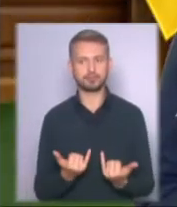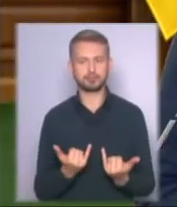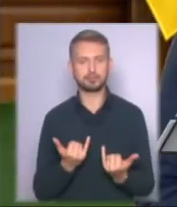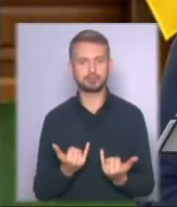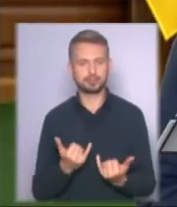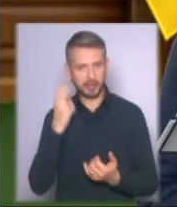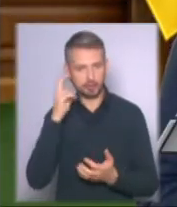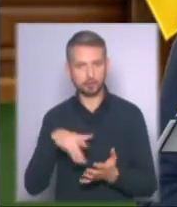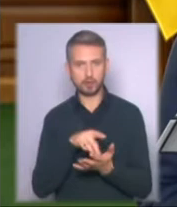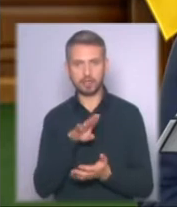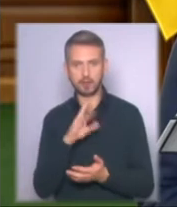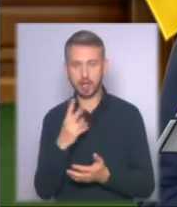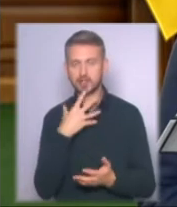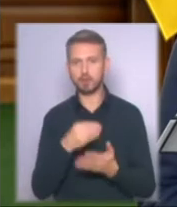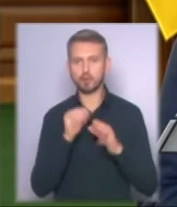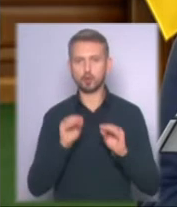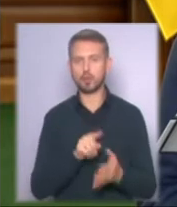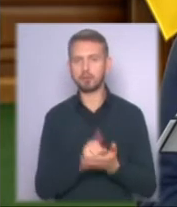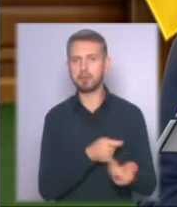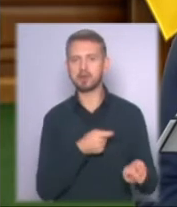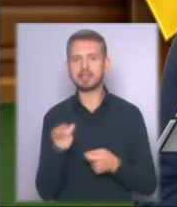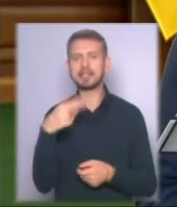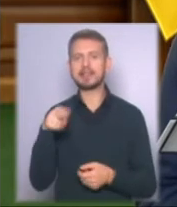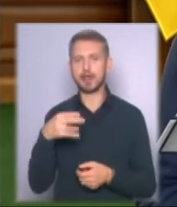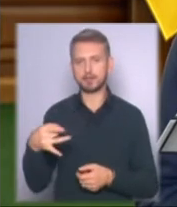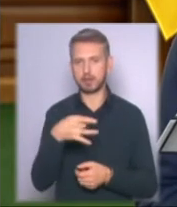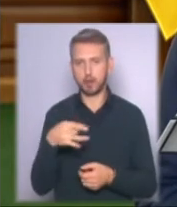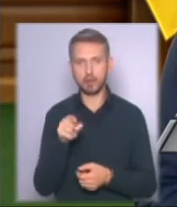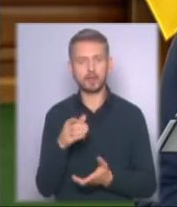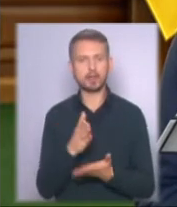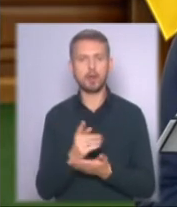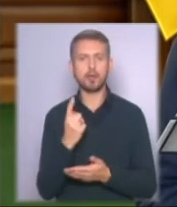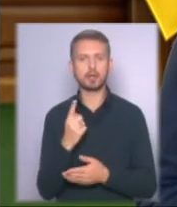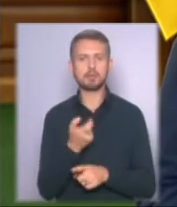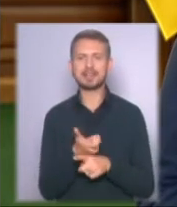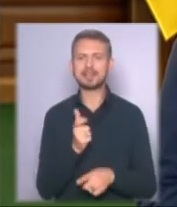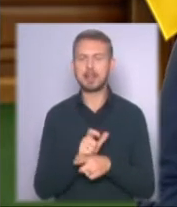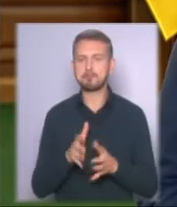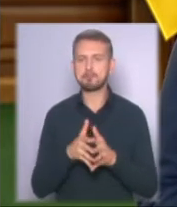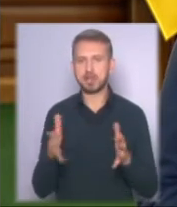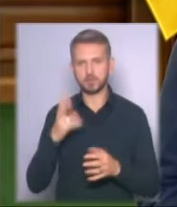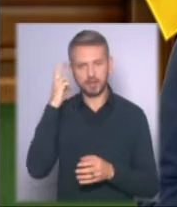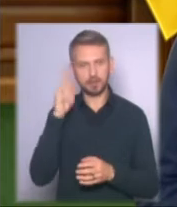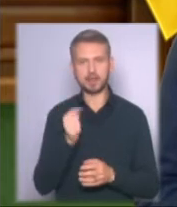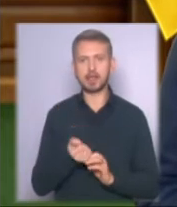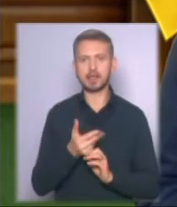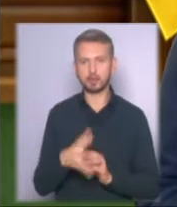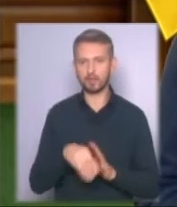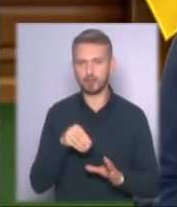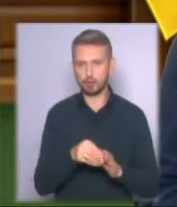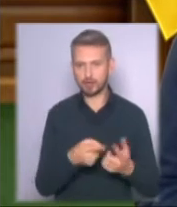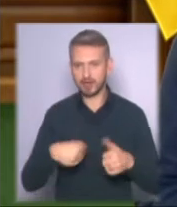Київської міської ТВК свої протоколи має привести Деснянський район, який є одним із найбільших у столиці за кількістю виборчих дільниць. Їх